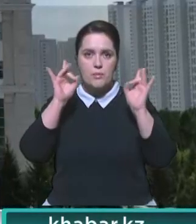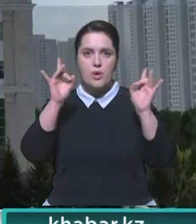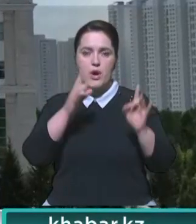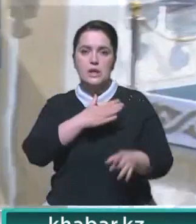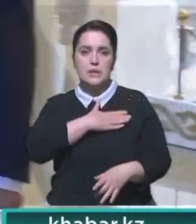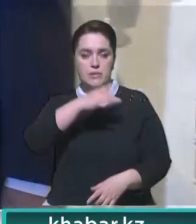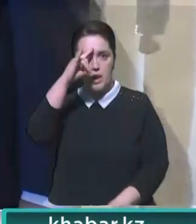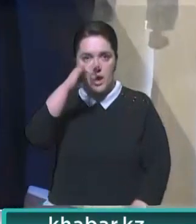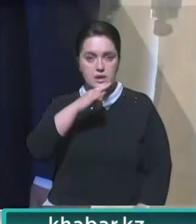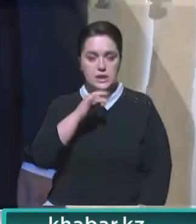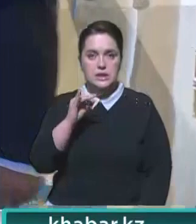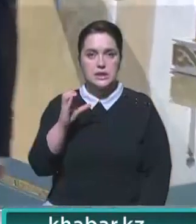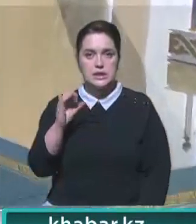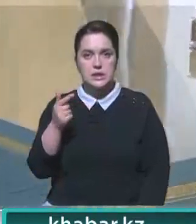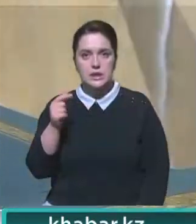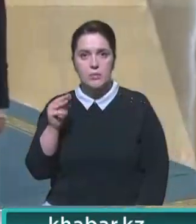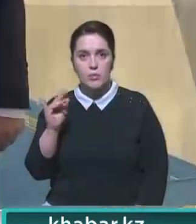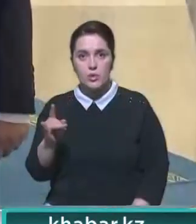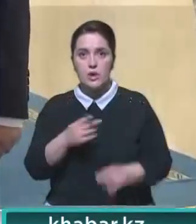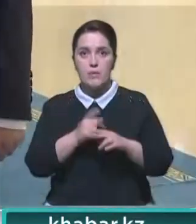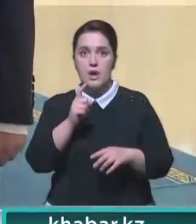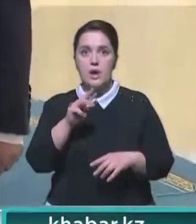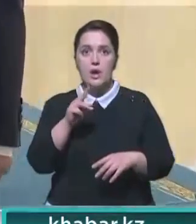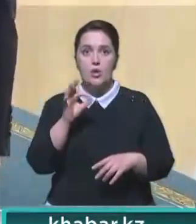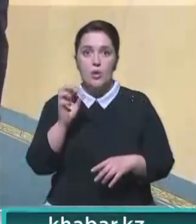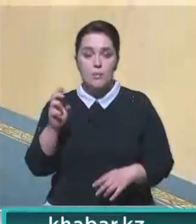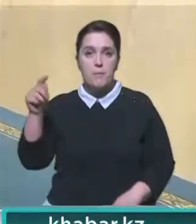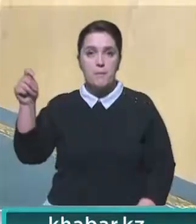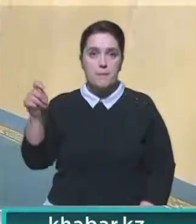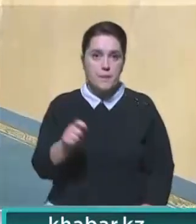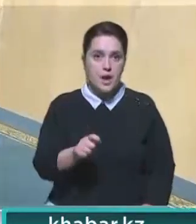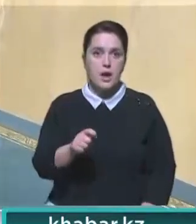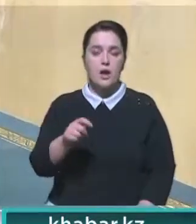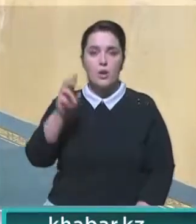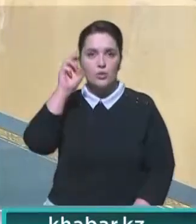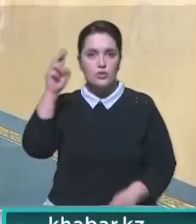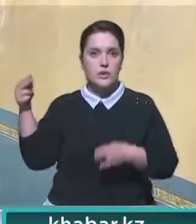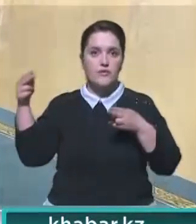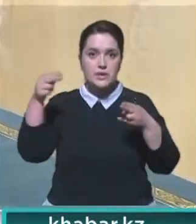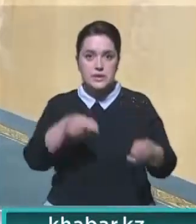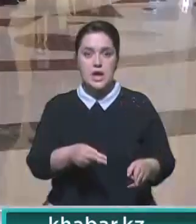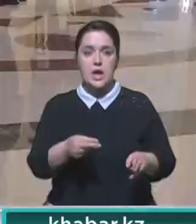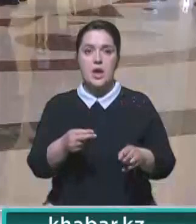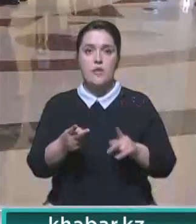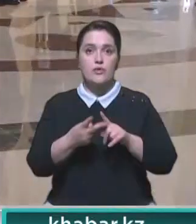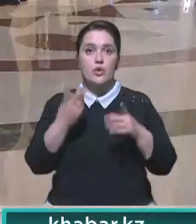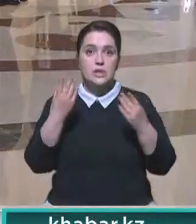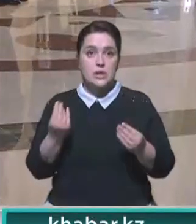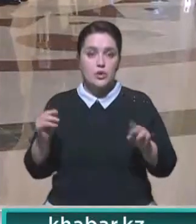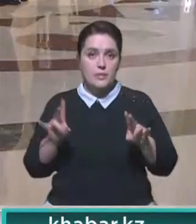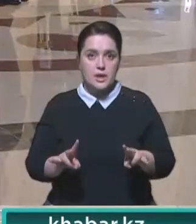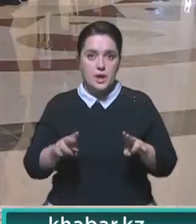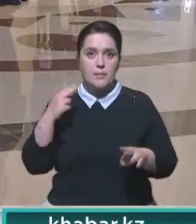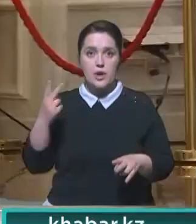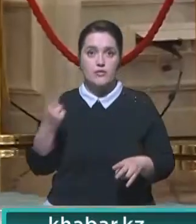гимн Казахстана и Сингапура напомним Халима Якоб прибыла в Астану с государственным визитом сегодня второй день ее пребывания